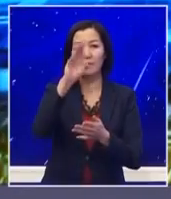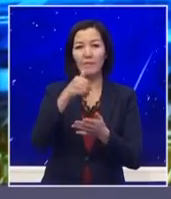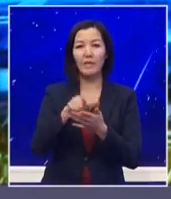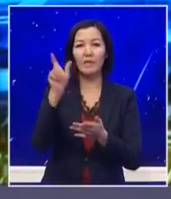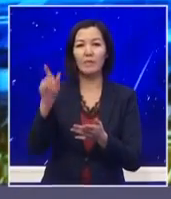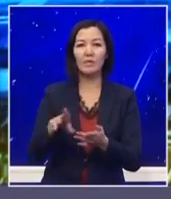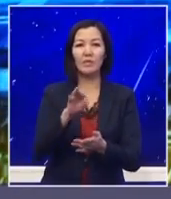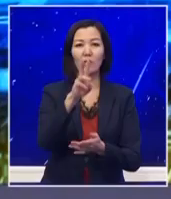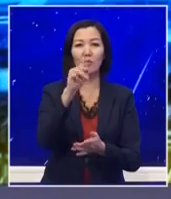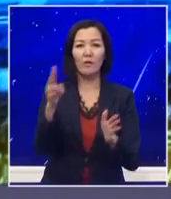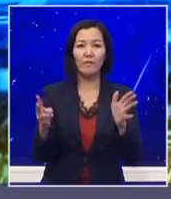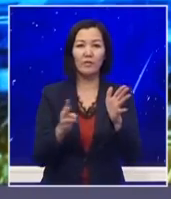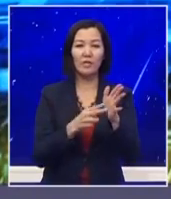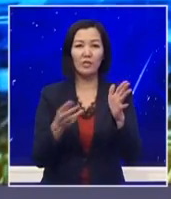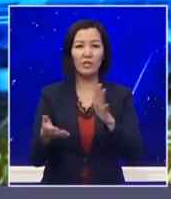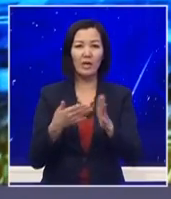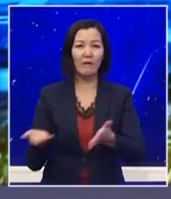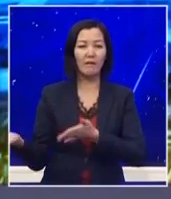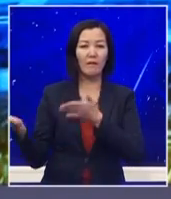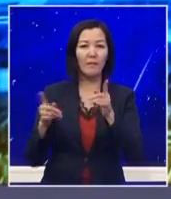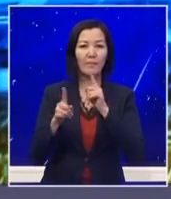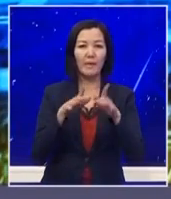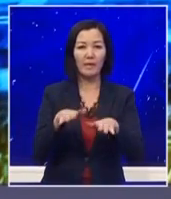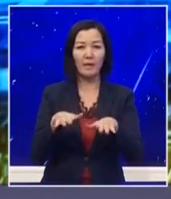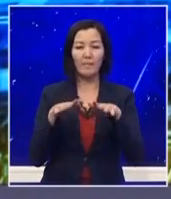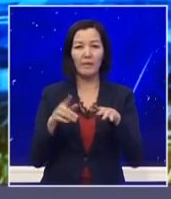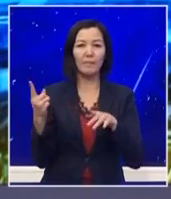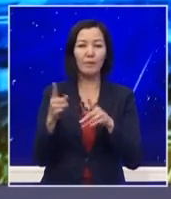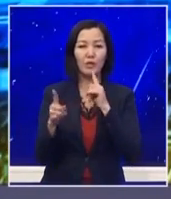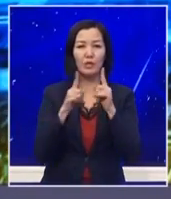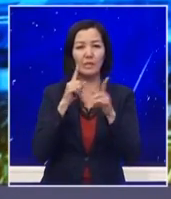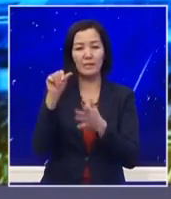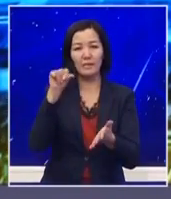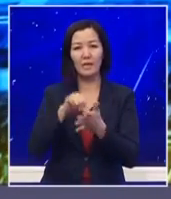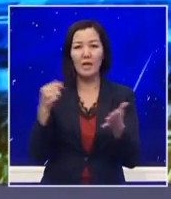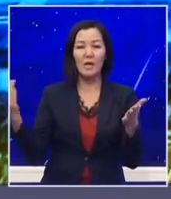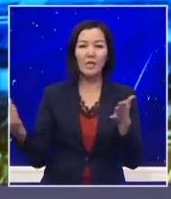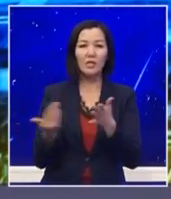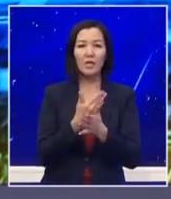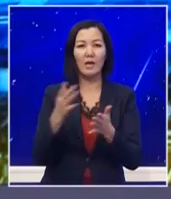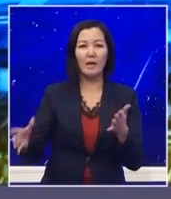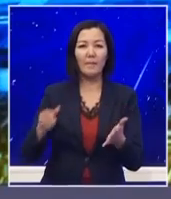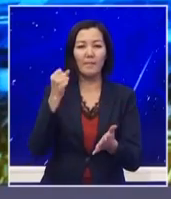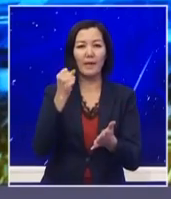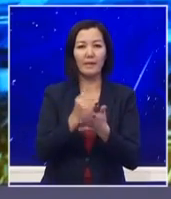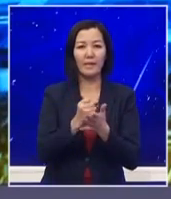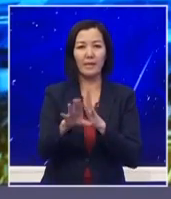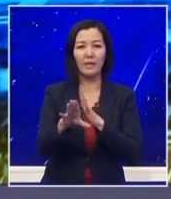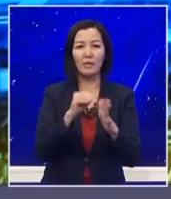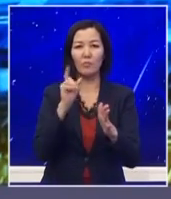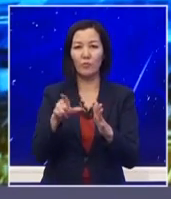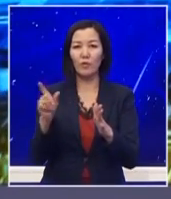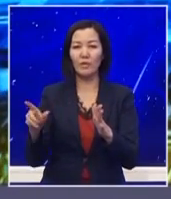Мемлекет басшысы Қасым Жомарт Тоқаев 7-ші шақырылған парламенттің бірінші сессиясына қатысты. Жаңа мандат алған депутаттарды